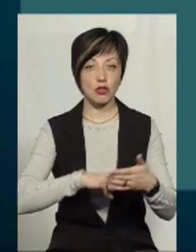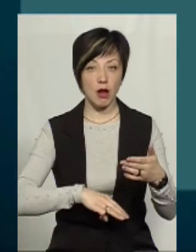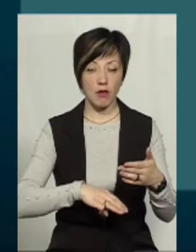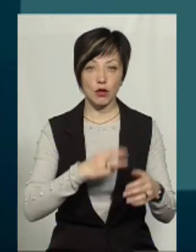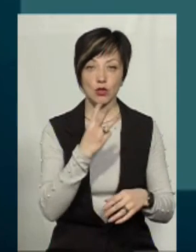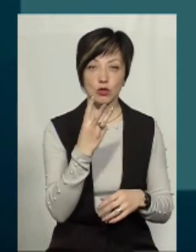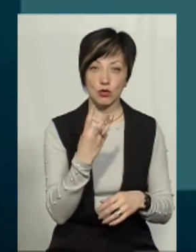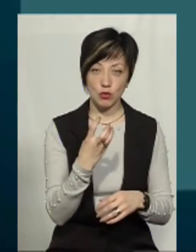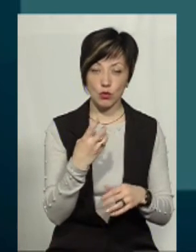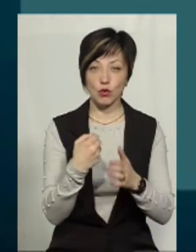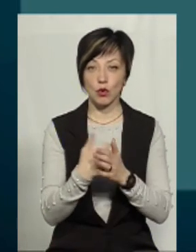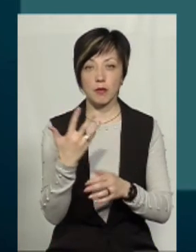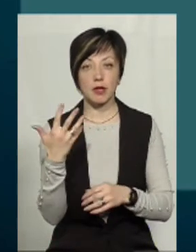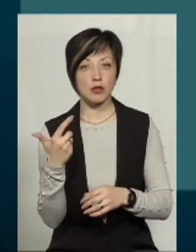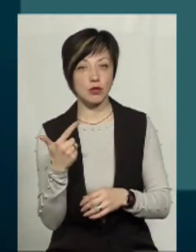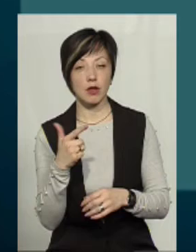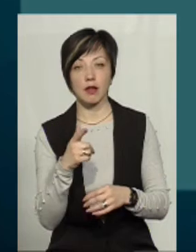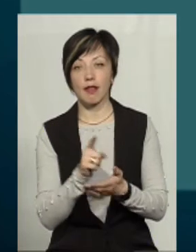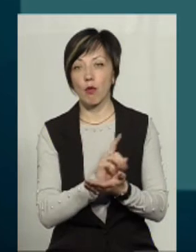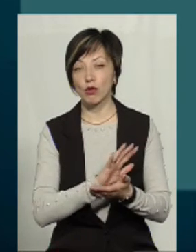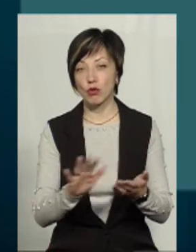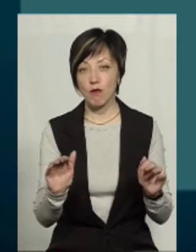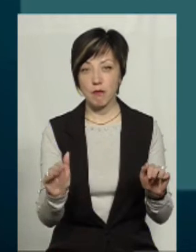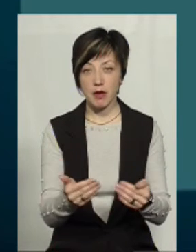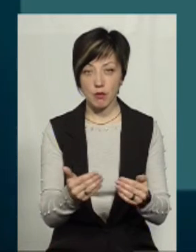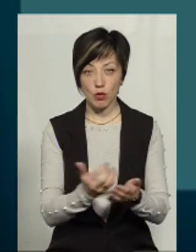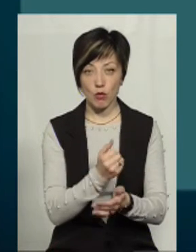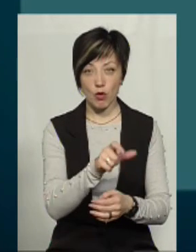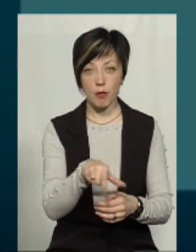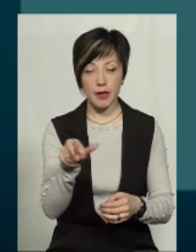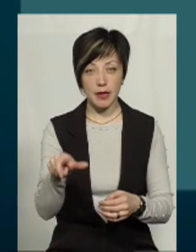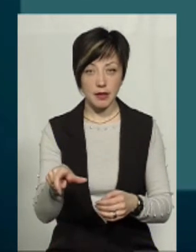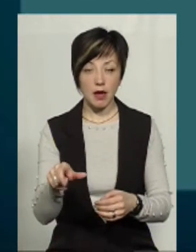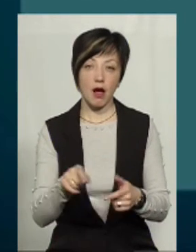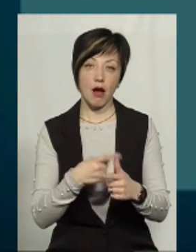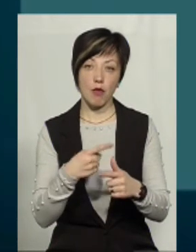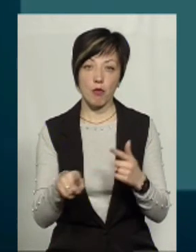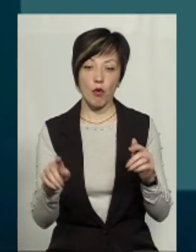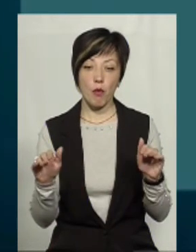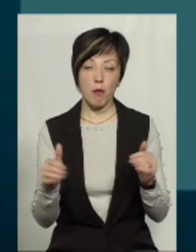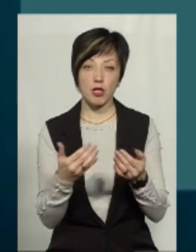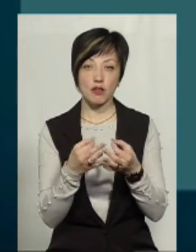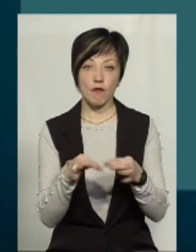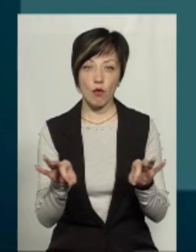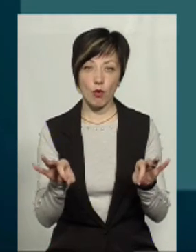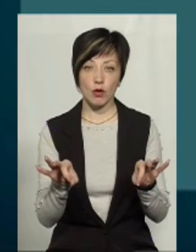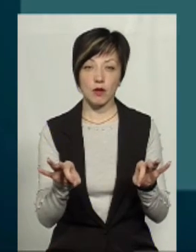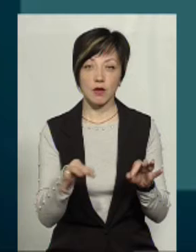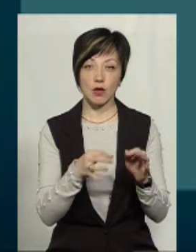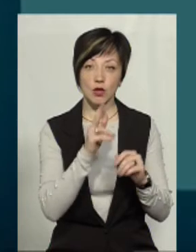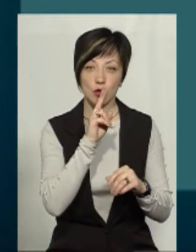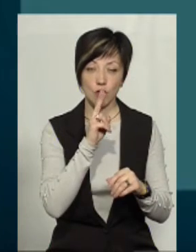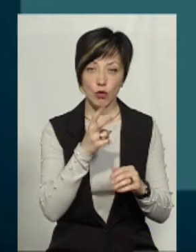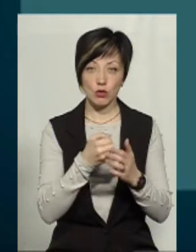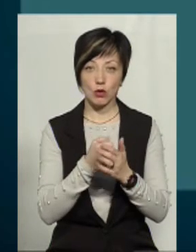від 300 до 500 неоподаткованих мінімумів доходів громадян або обмеженням волі на срок від